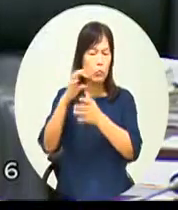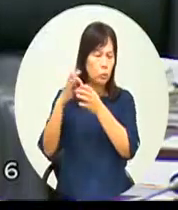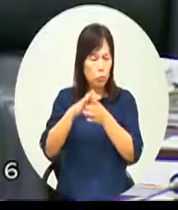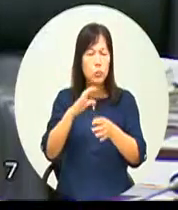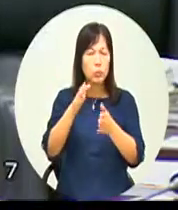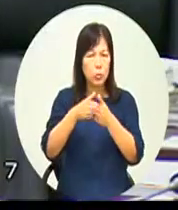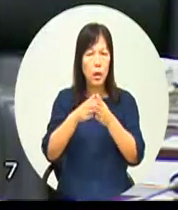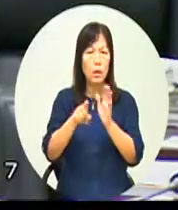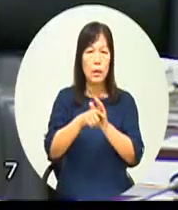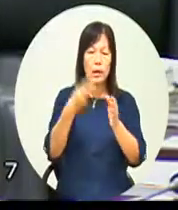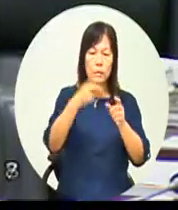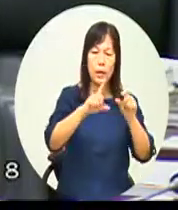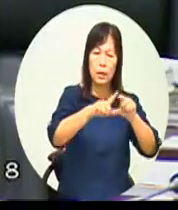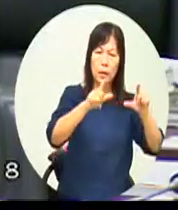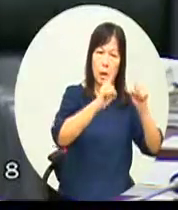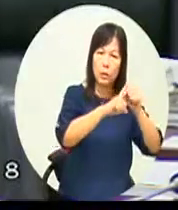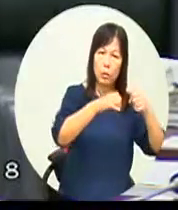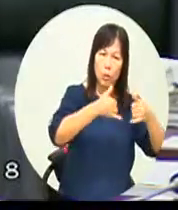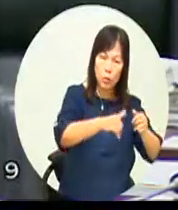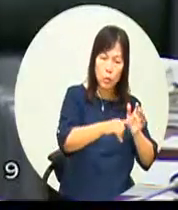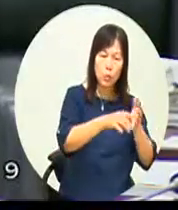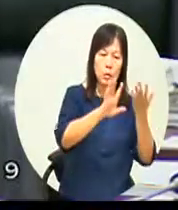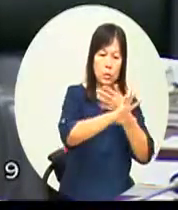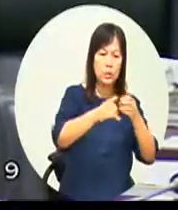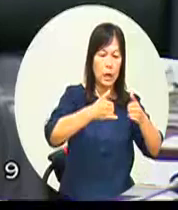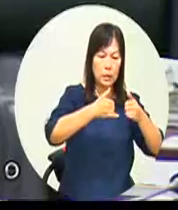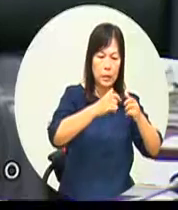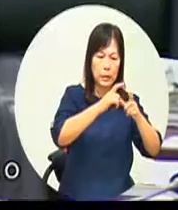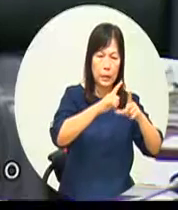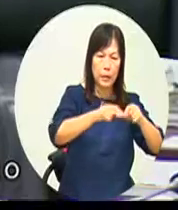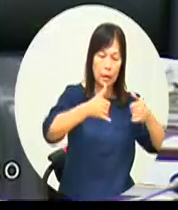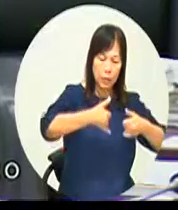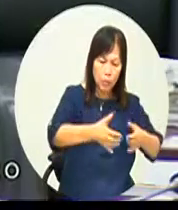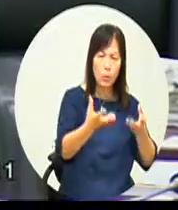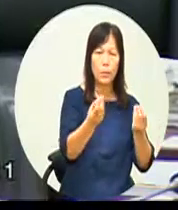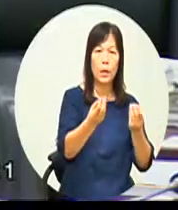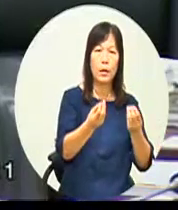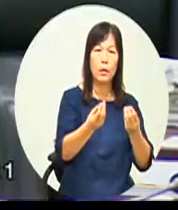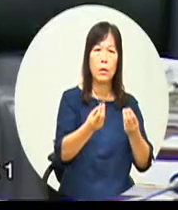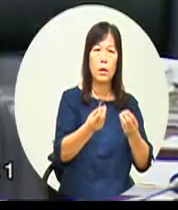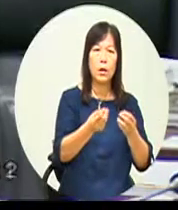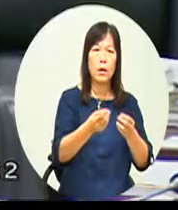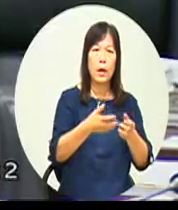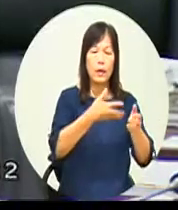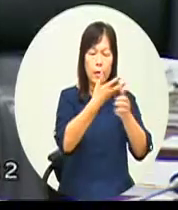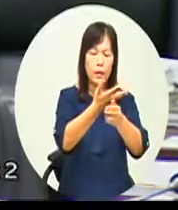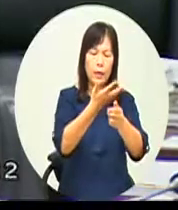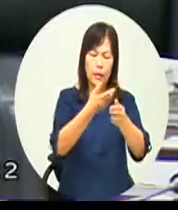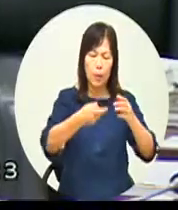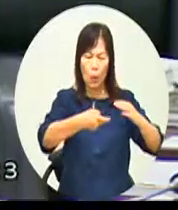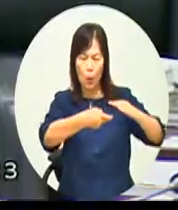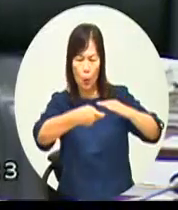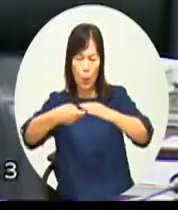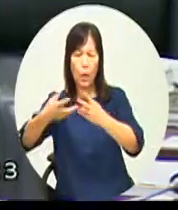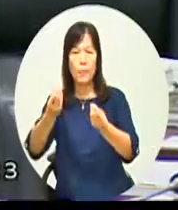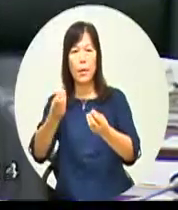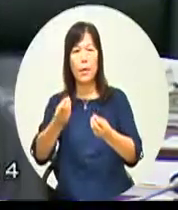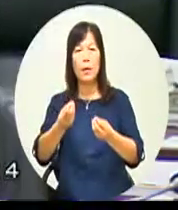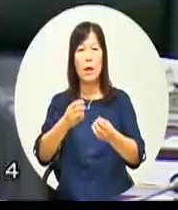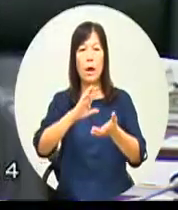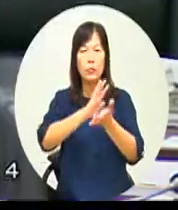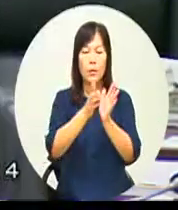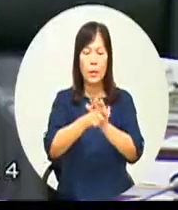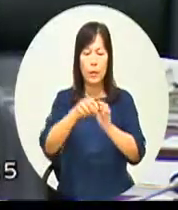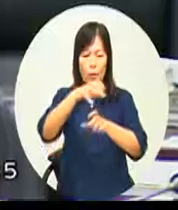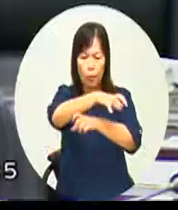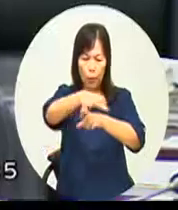了大中路以外，它后面已经没有大的马路可以让它有这样的一个拖车进来了。所以它的周遭